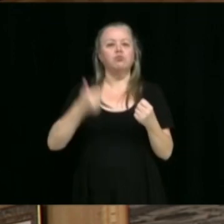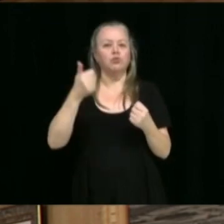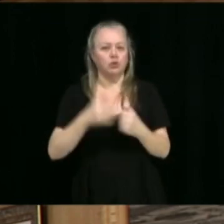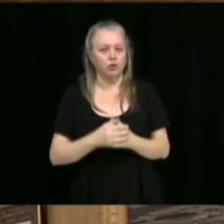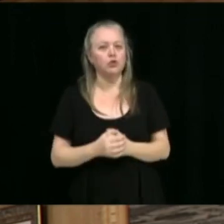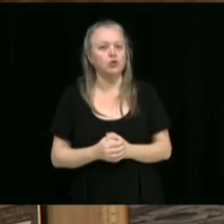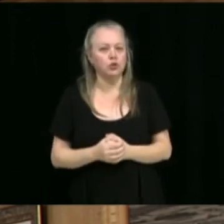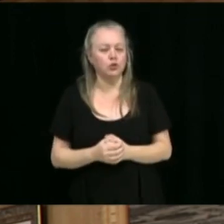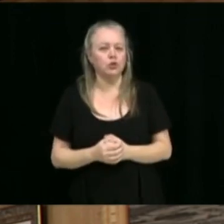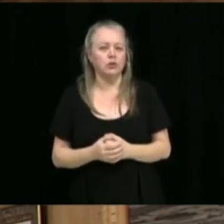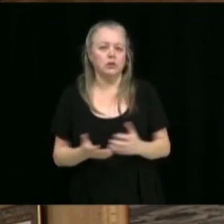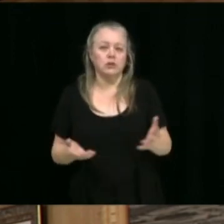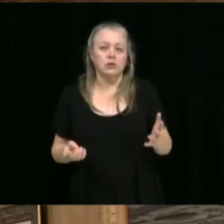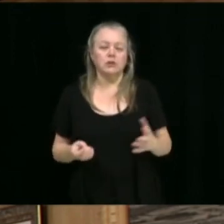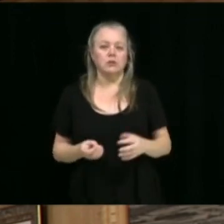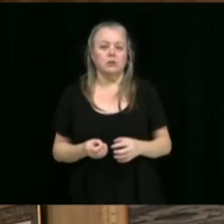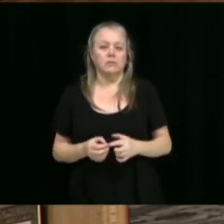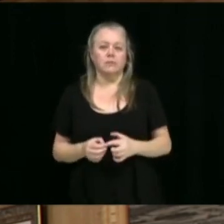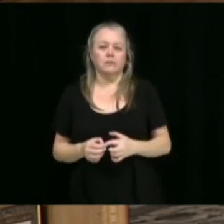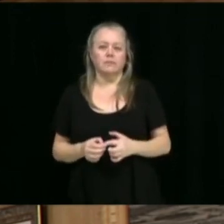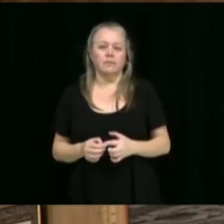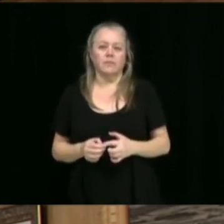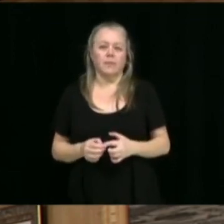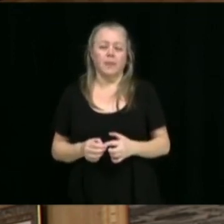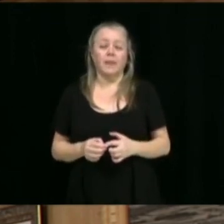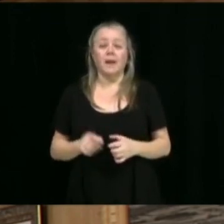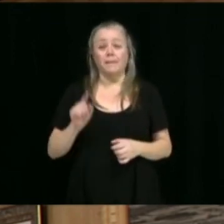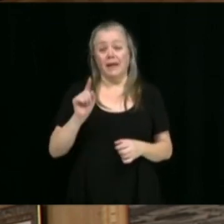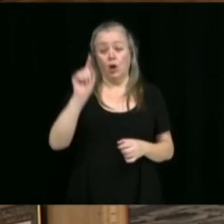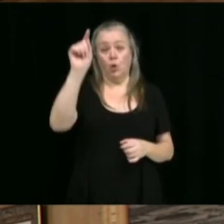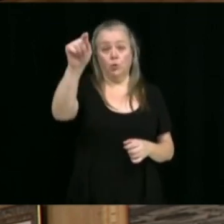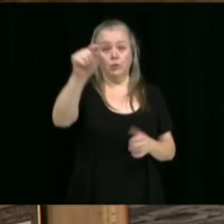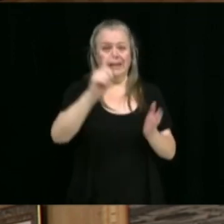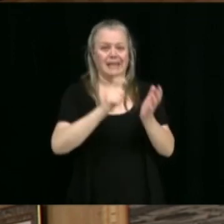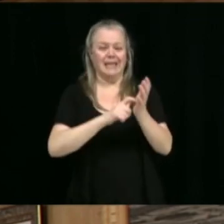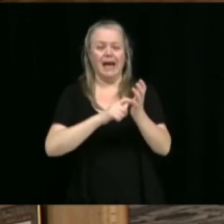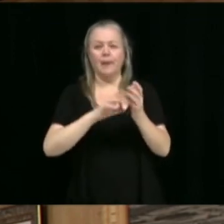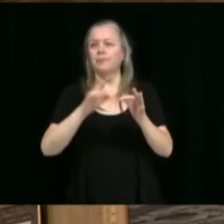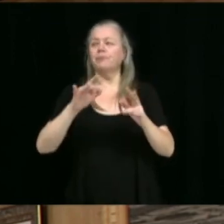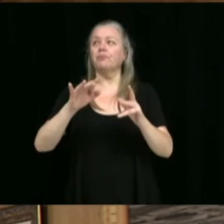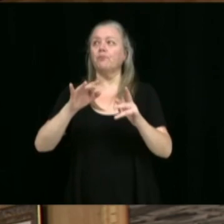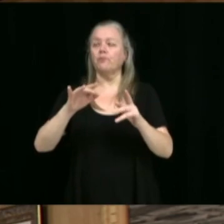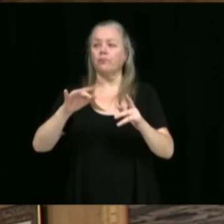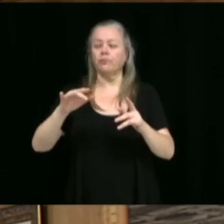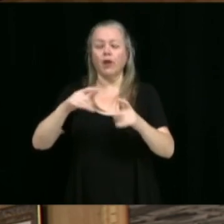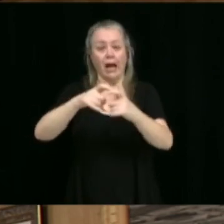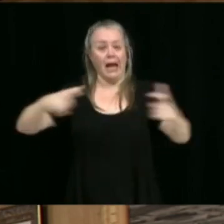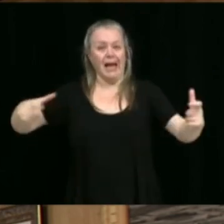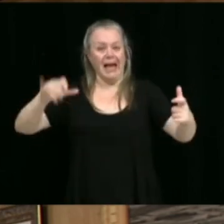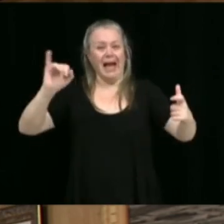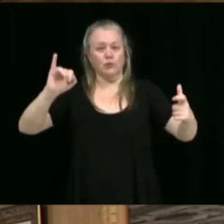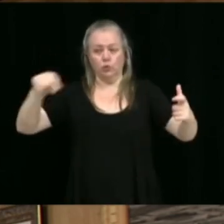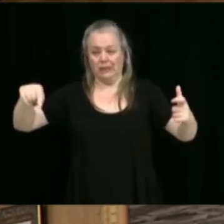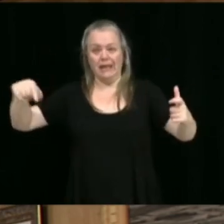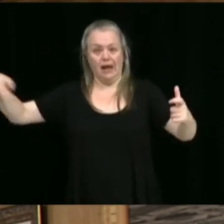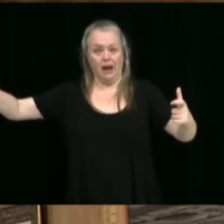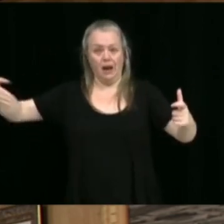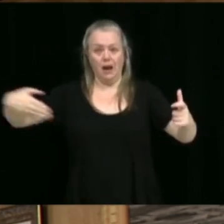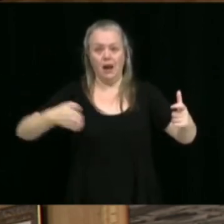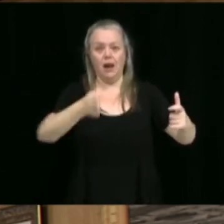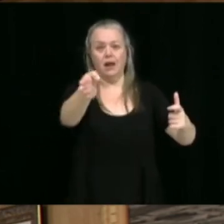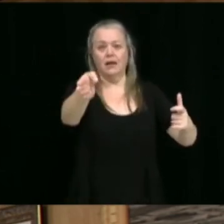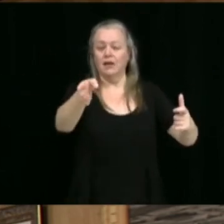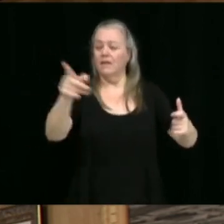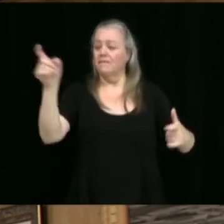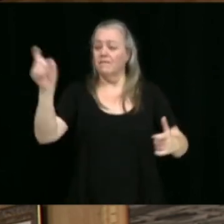automobilistes la voient. Puis de l'autre côté, quand on arrive sur d'industriel puis qu'on va embarquer sa grande ligne, là, il